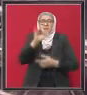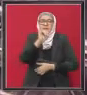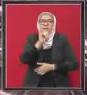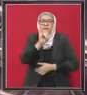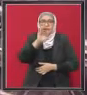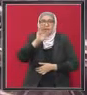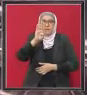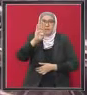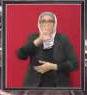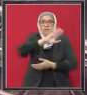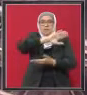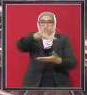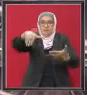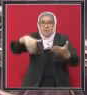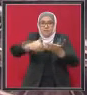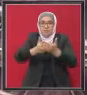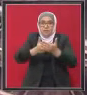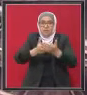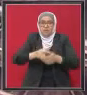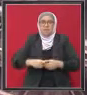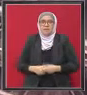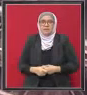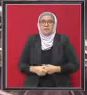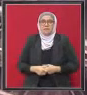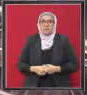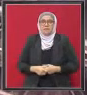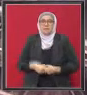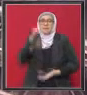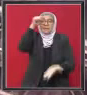Yang Berhormat semua, Yang Berhormat semua,